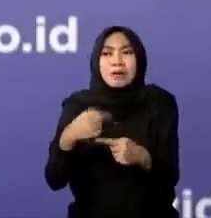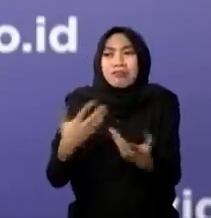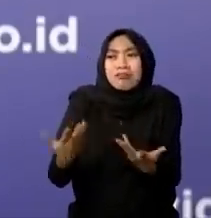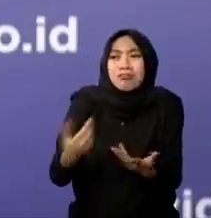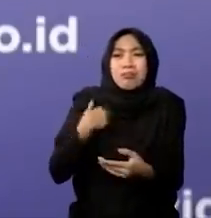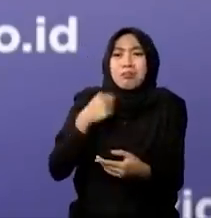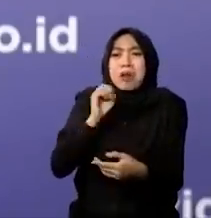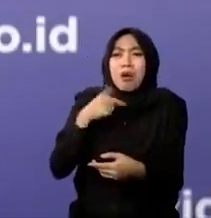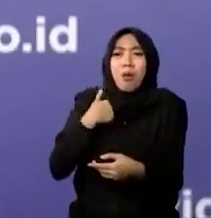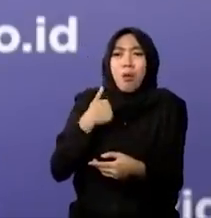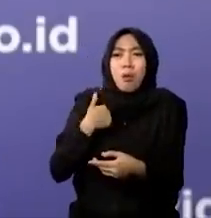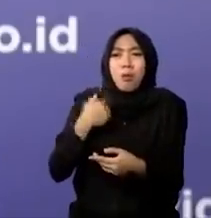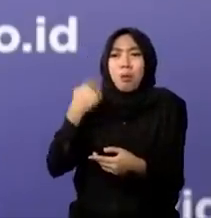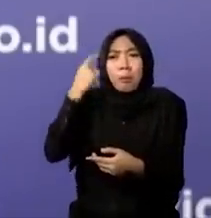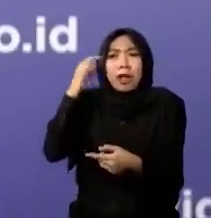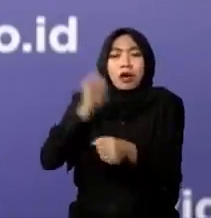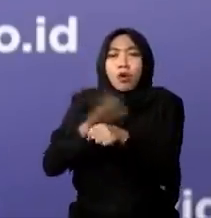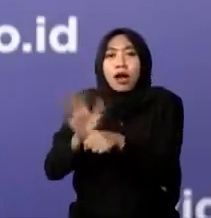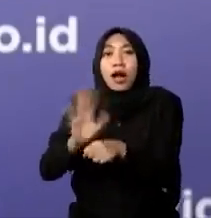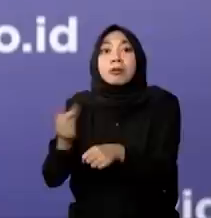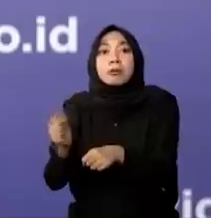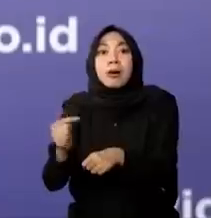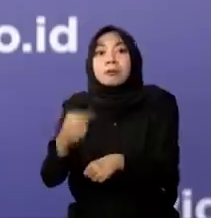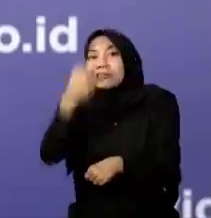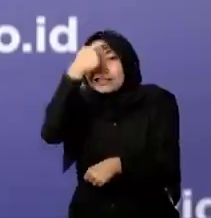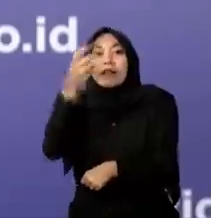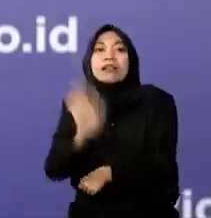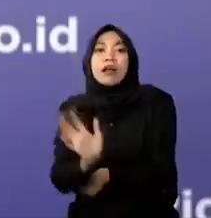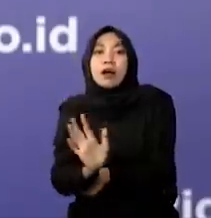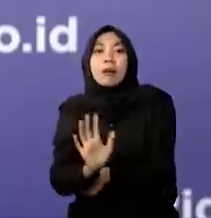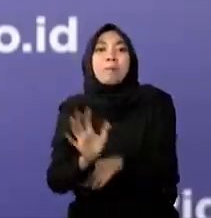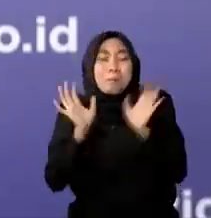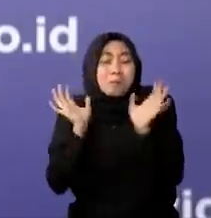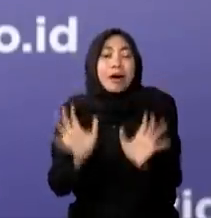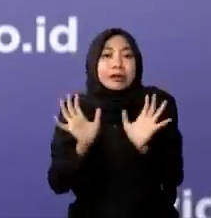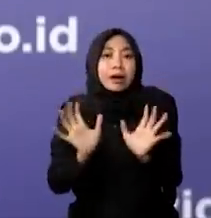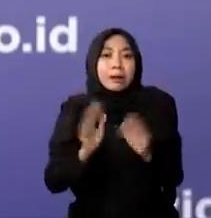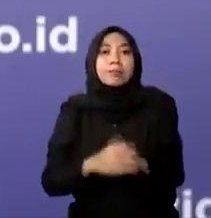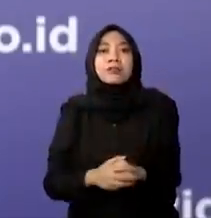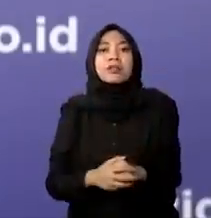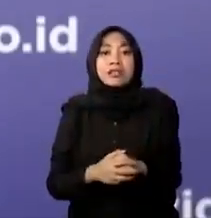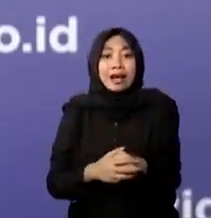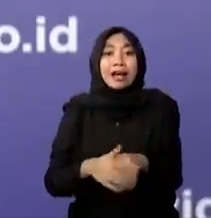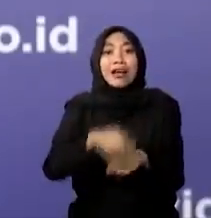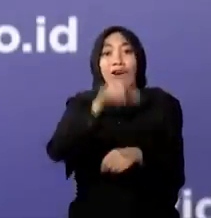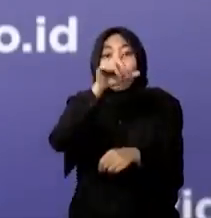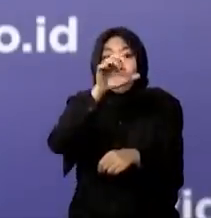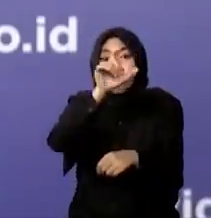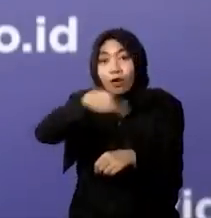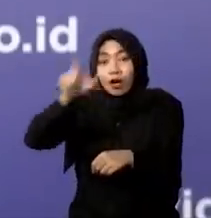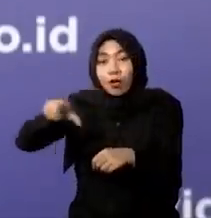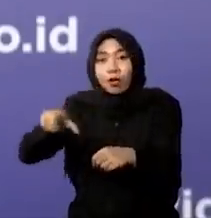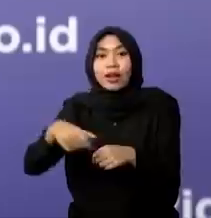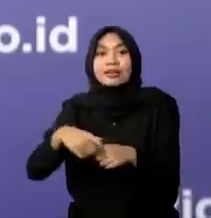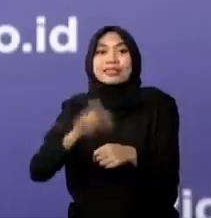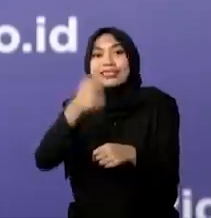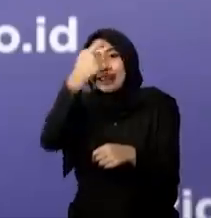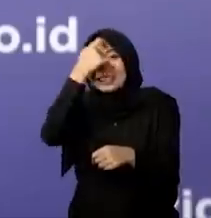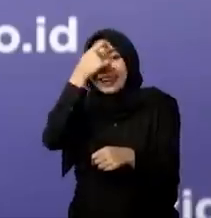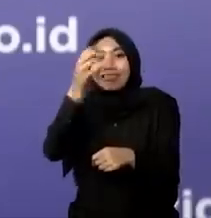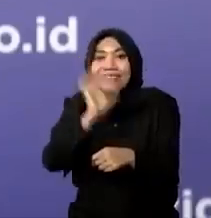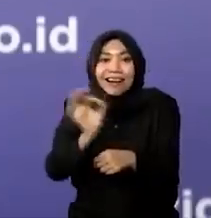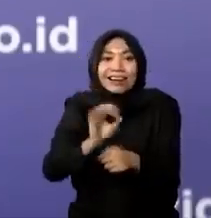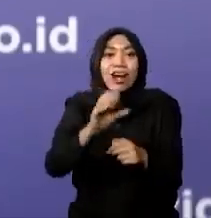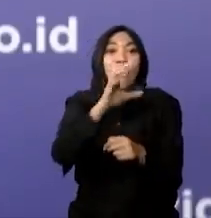tidak sakit inilah yang menjadi tantangan kita karena yang pertama kita harus meyakinkan